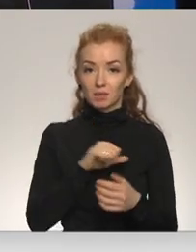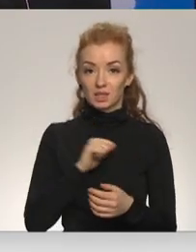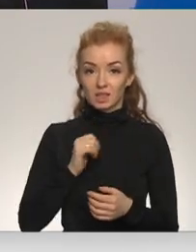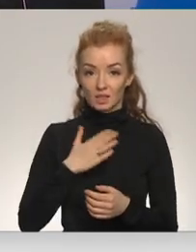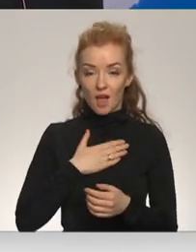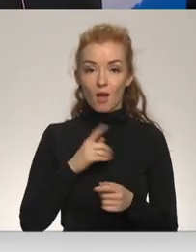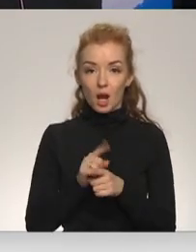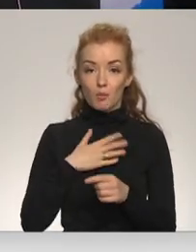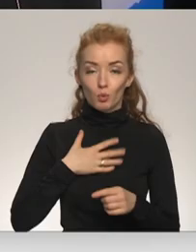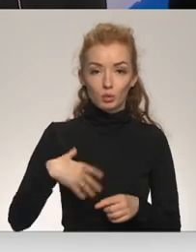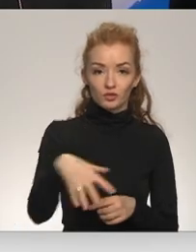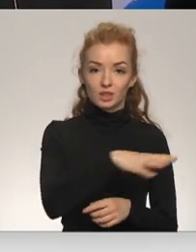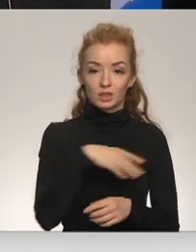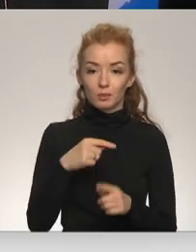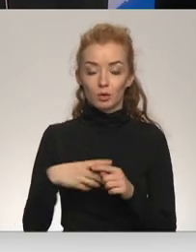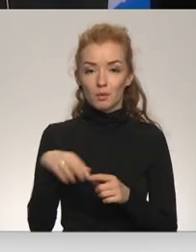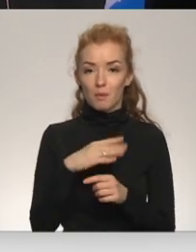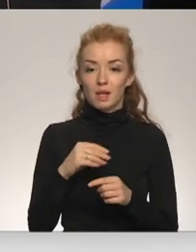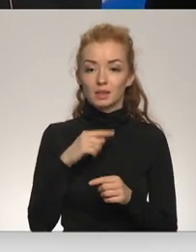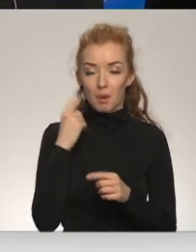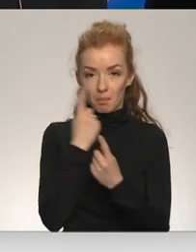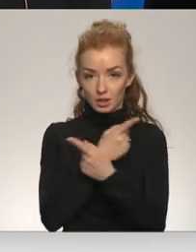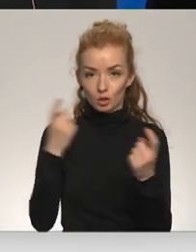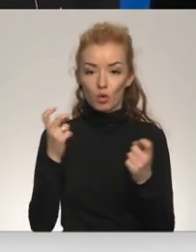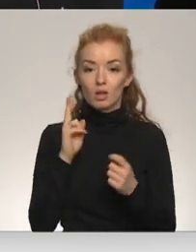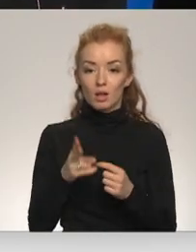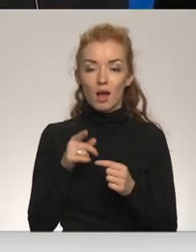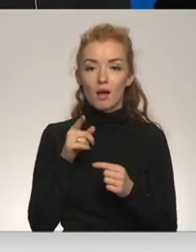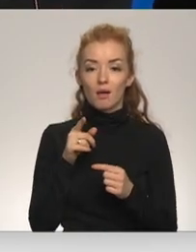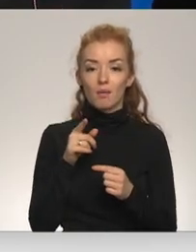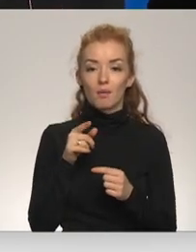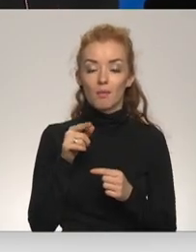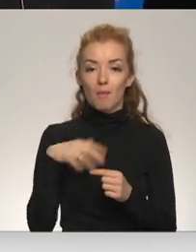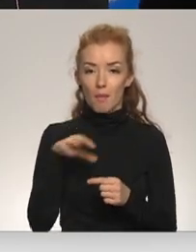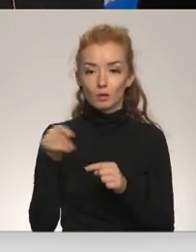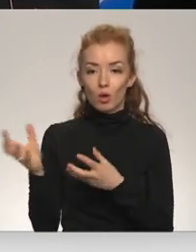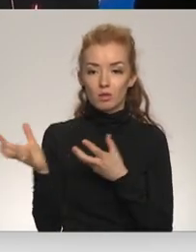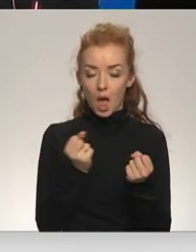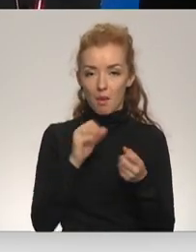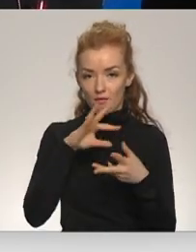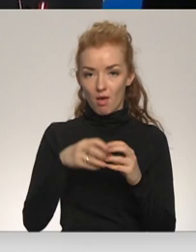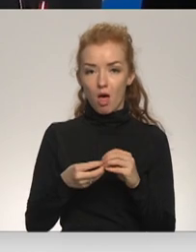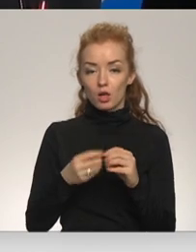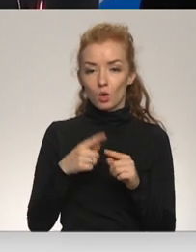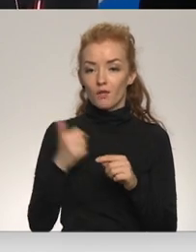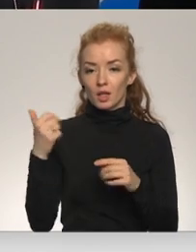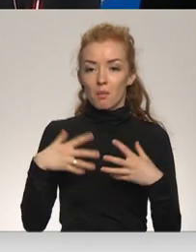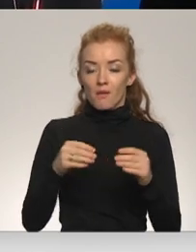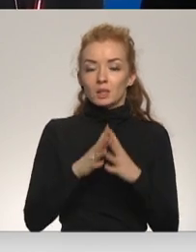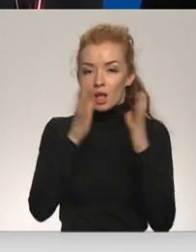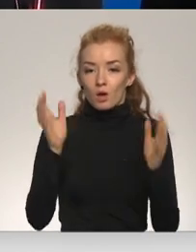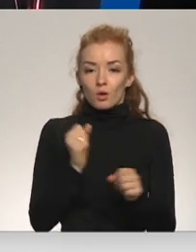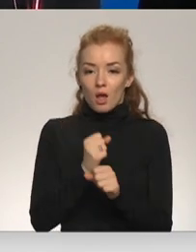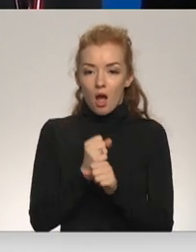par mums visiem šobrīd, un mēs vēlamies darīt zinām, ka tas netiek ņem, ka tas tiek ņemts vērā, un viņi dara milzīgu darbu, mēs vēlamies